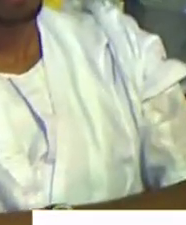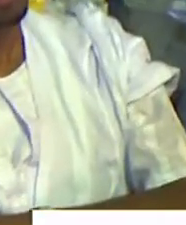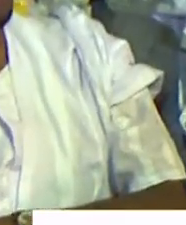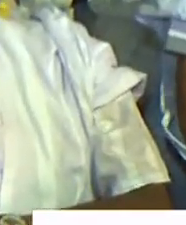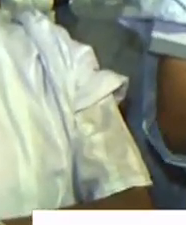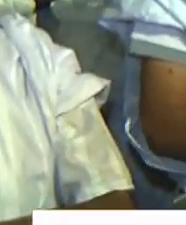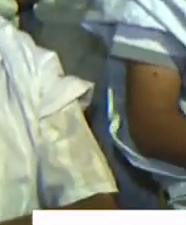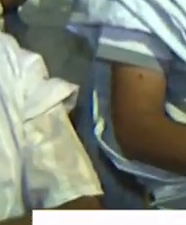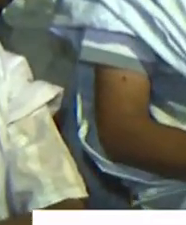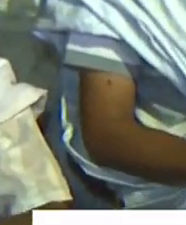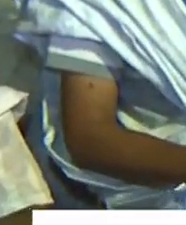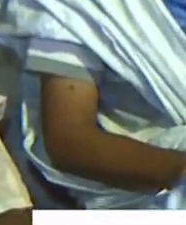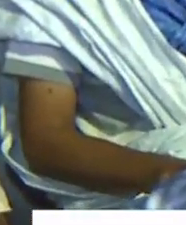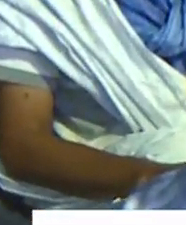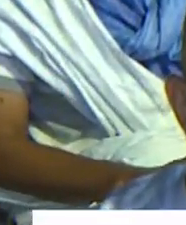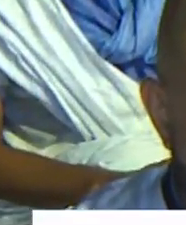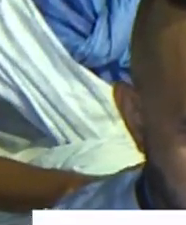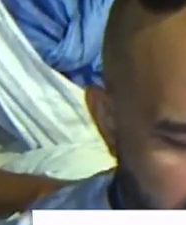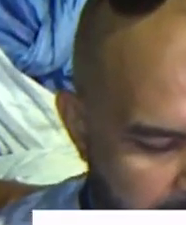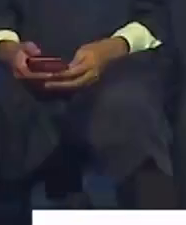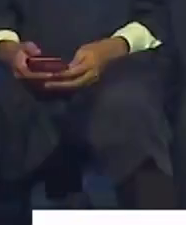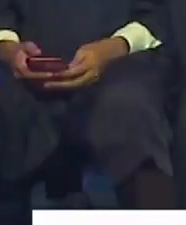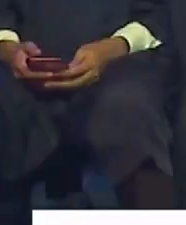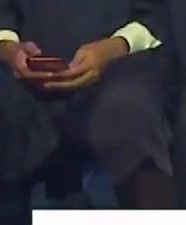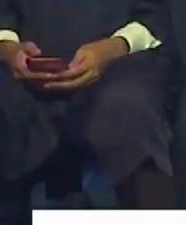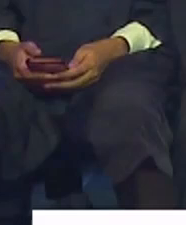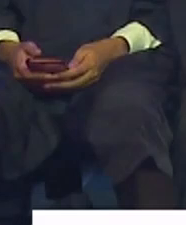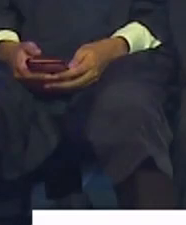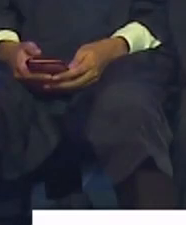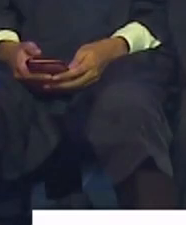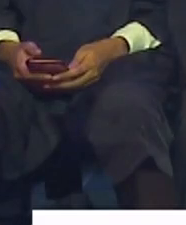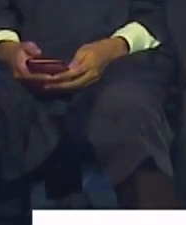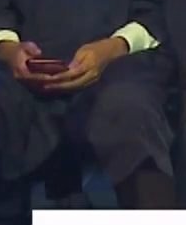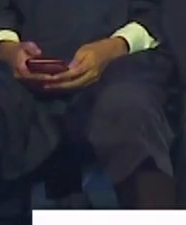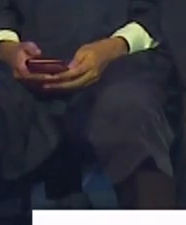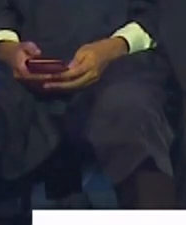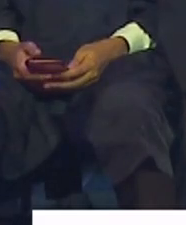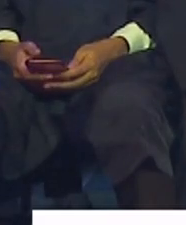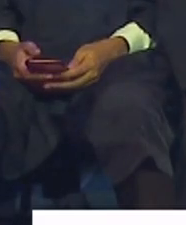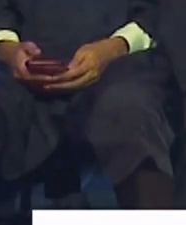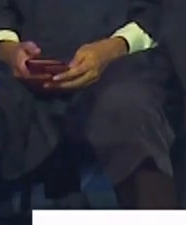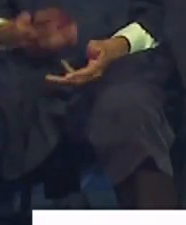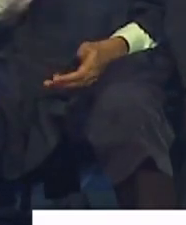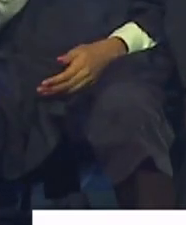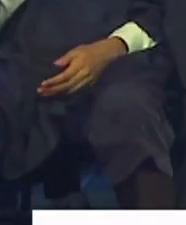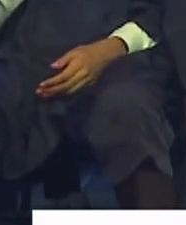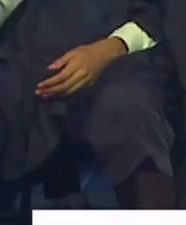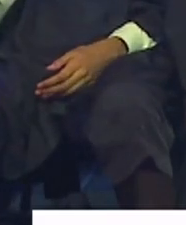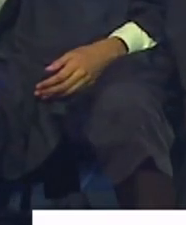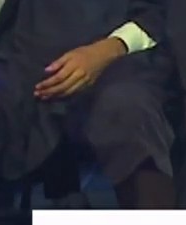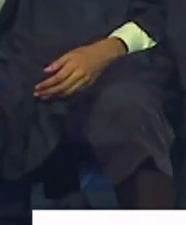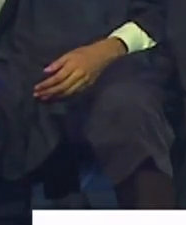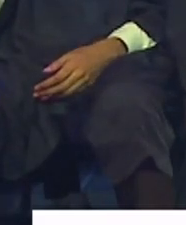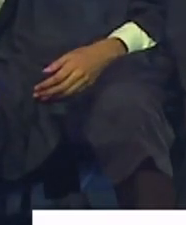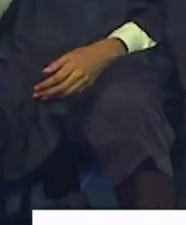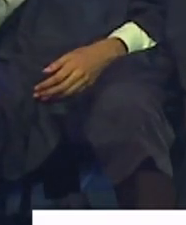العاليه واتمنى لجامعتي مزيدا من العطاء من خلال صادقه على الشعب التي